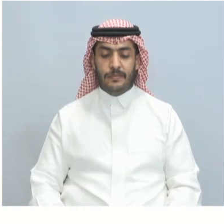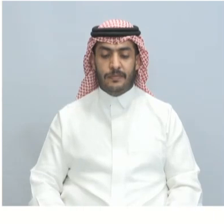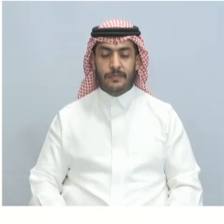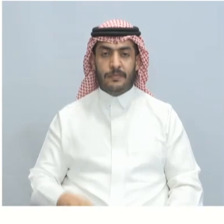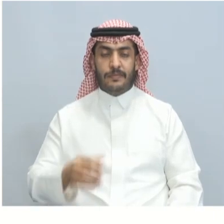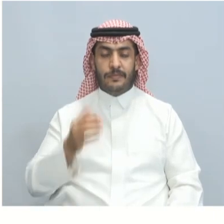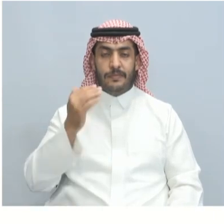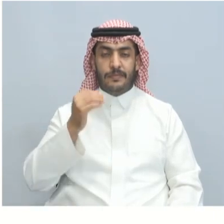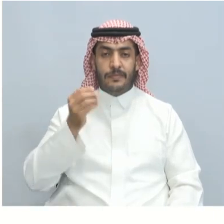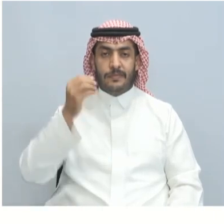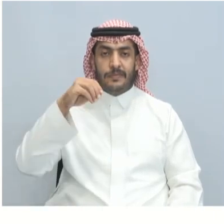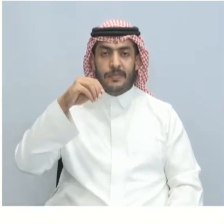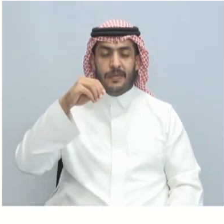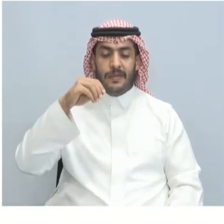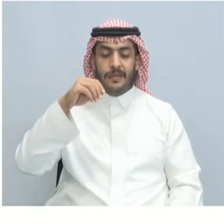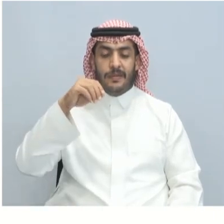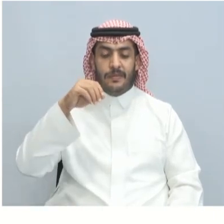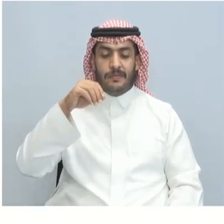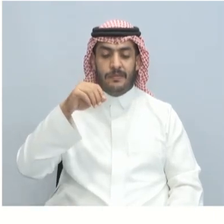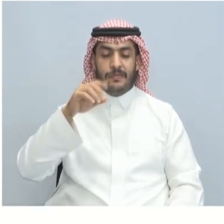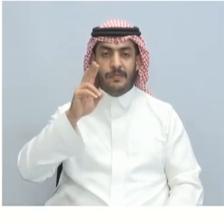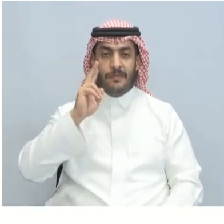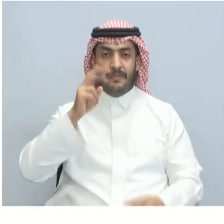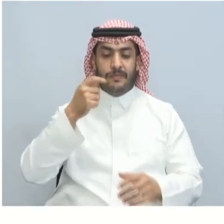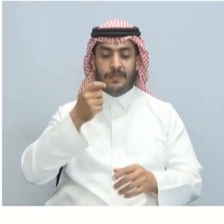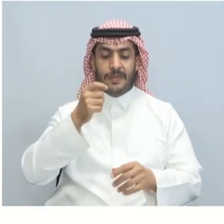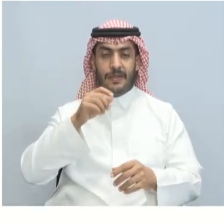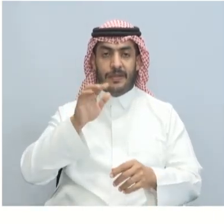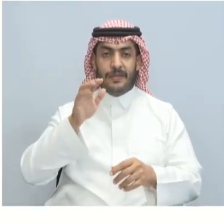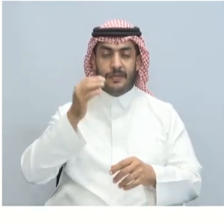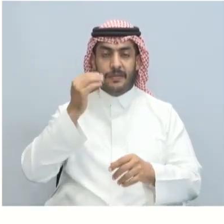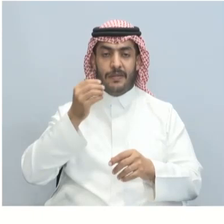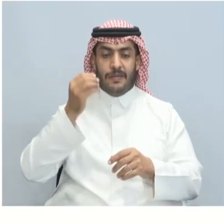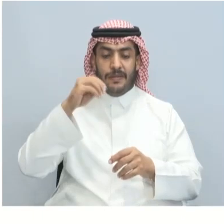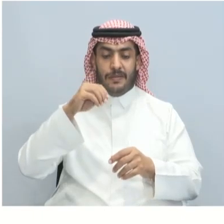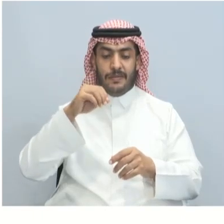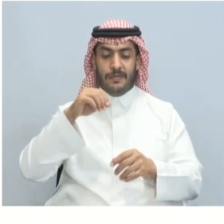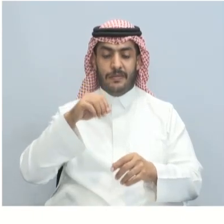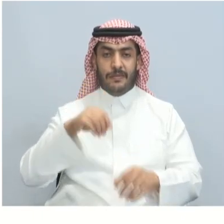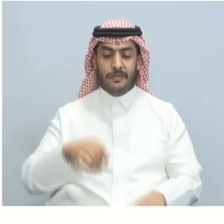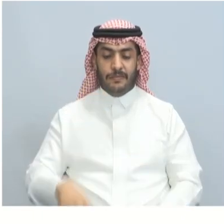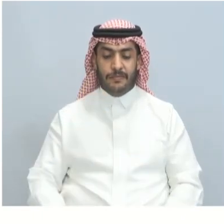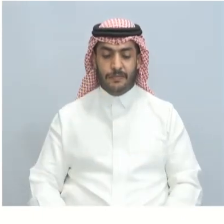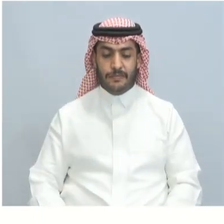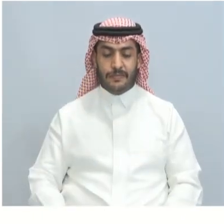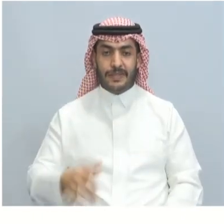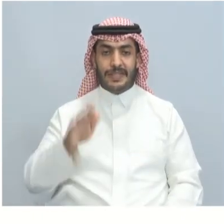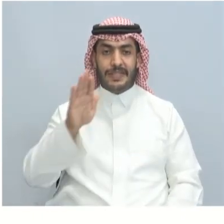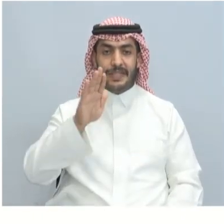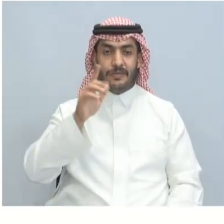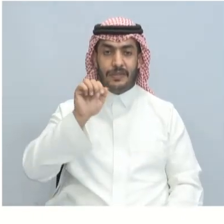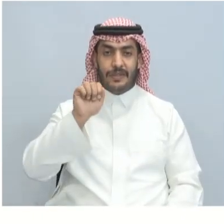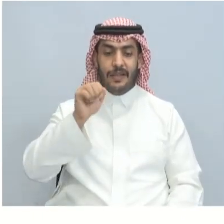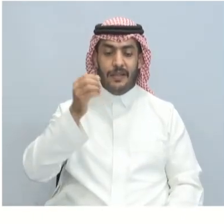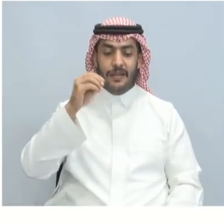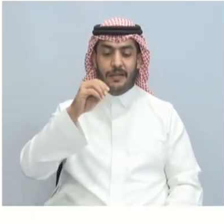اذا نضيف على الاحداثي السيني 3 ونضيف الاحداثي الصادي 4 فتصبح